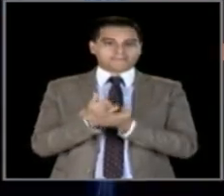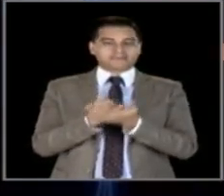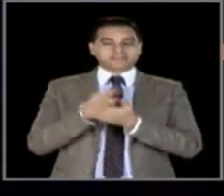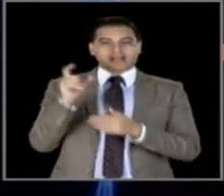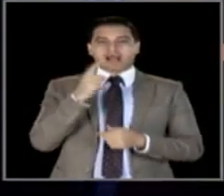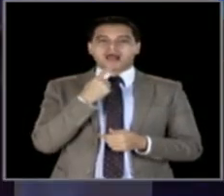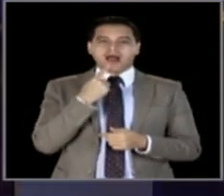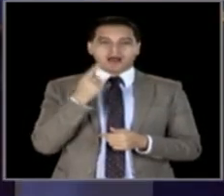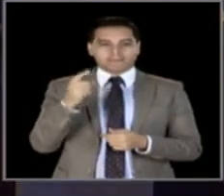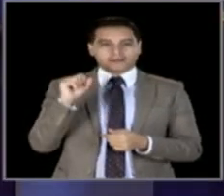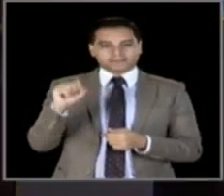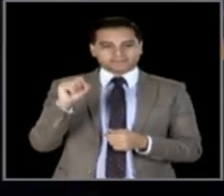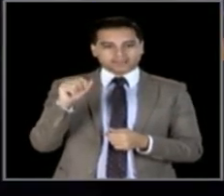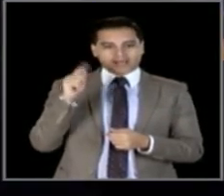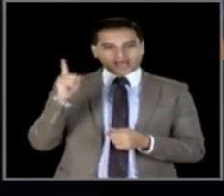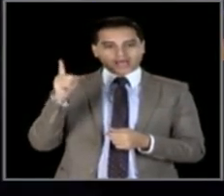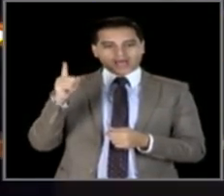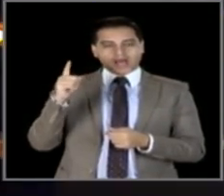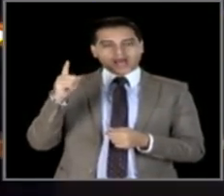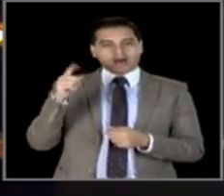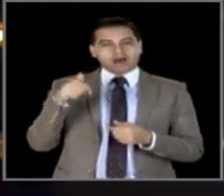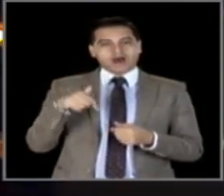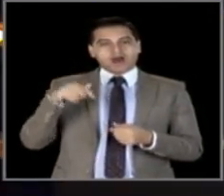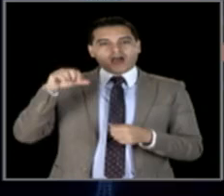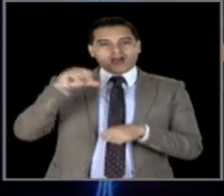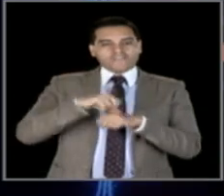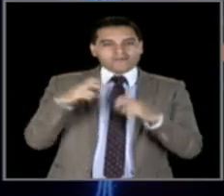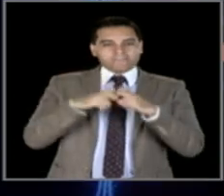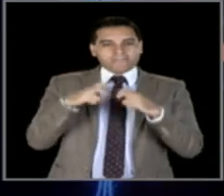الهلال الأحمر صقر قريش القاهرة.